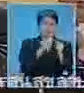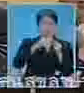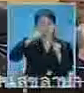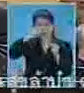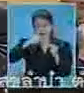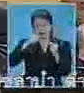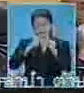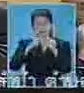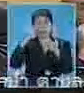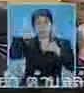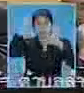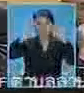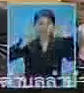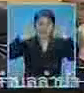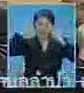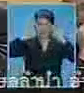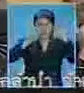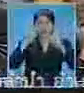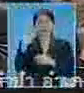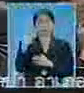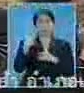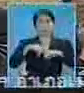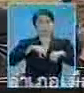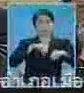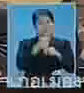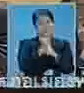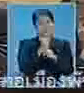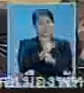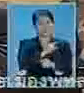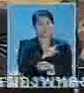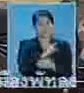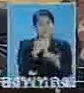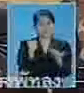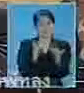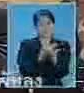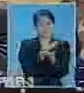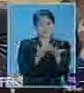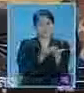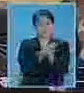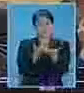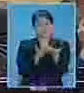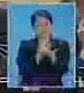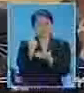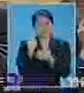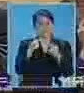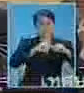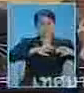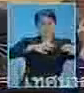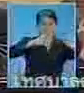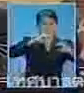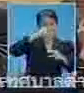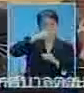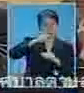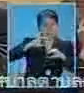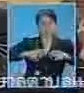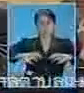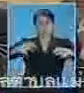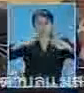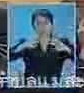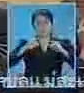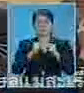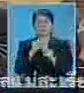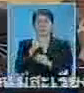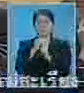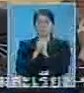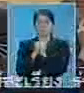เรื่องนี้ก็อยู่ในช่วงการดำเนินการจะเป็นการเจรจาระหว่างรัฐบาลไทยกับรัฐบาลจีนนะครับและขั้นต่อไปหลังจาก